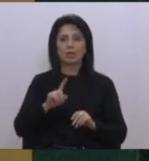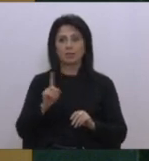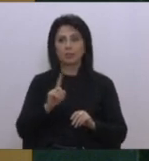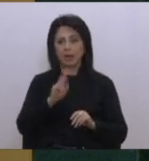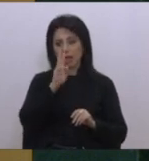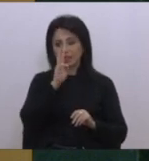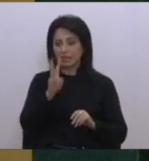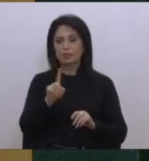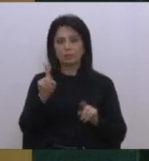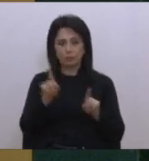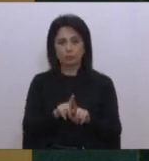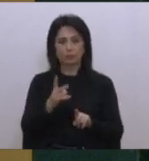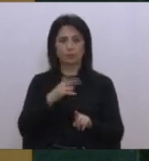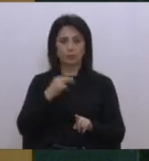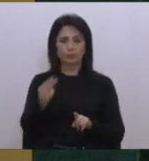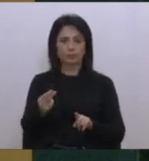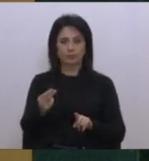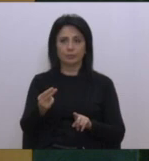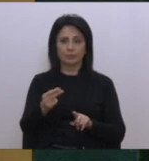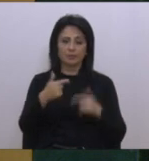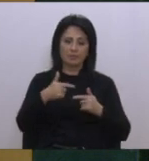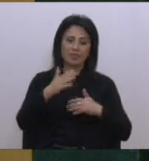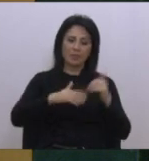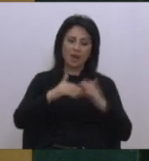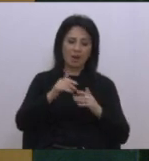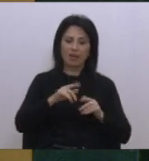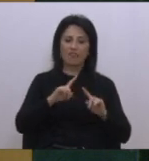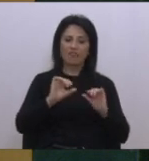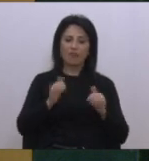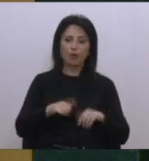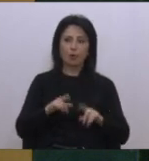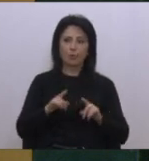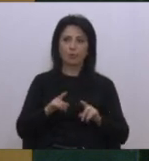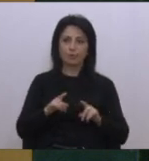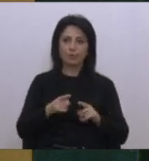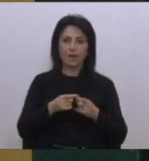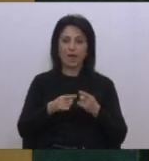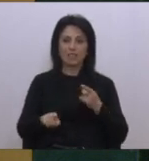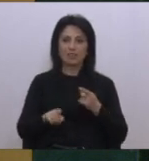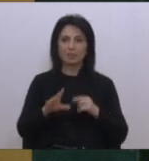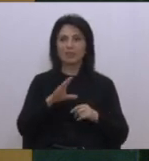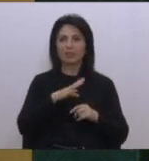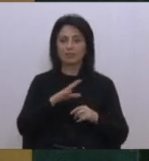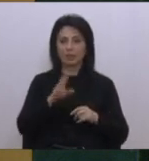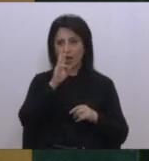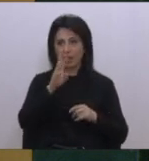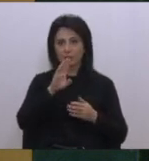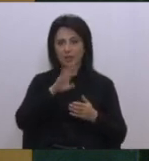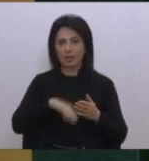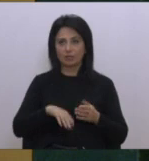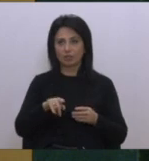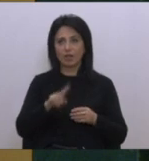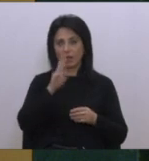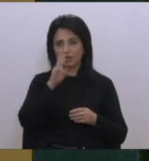გარკვეული ანაზღაურება უნდა მიიღონ. ამიტომ რაიმე ფორმით განსხვავება რომ იყოს ანაზღაურების გარეშეც